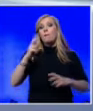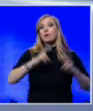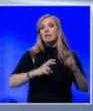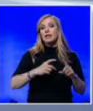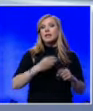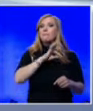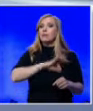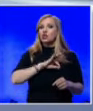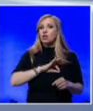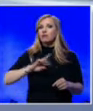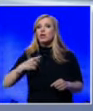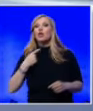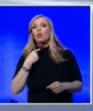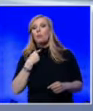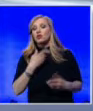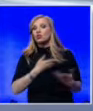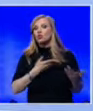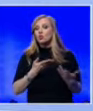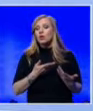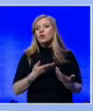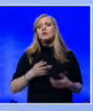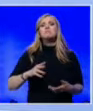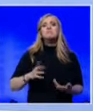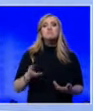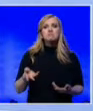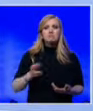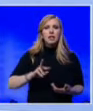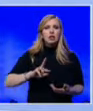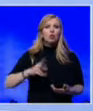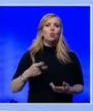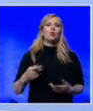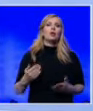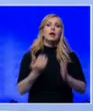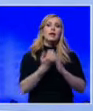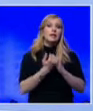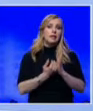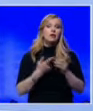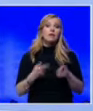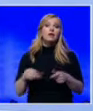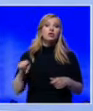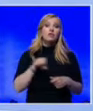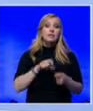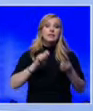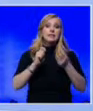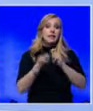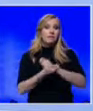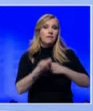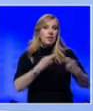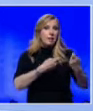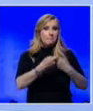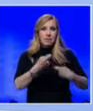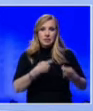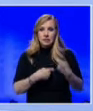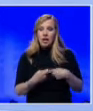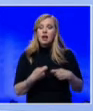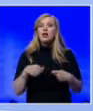печелившо или е губещо, или пък някаква друг критерий, това ще доведе до изкривяване на пазара, това